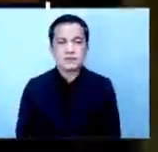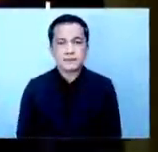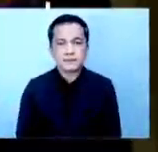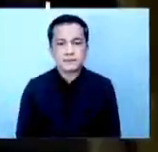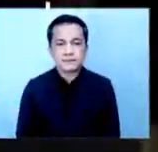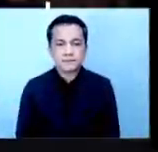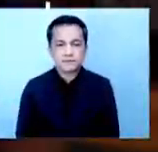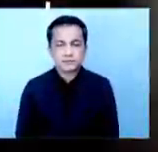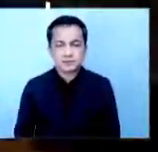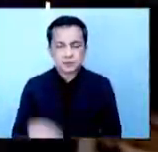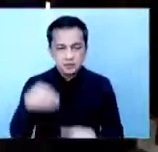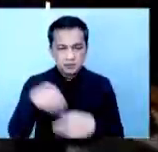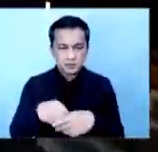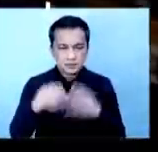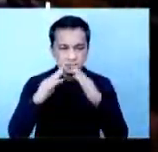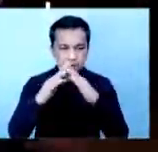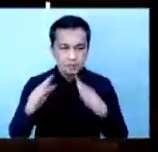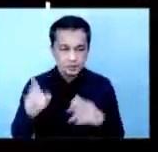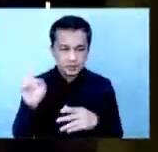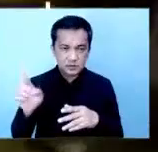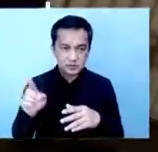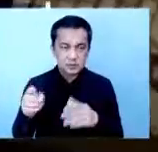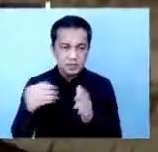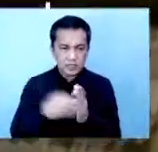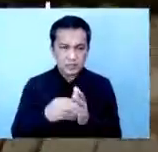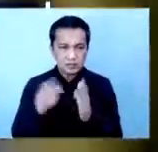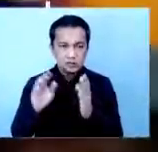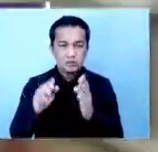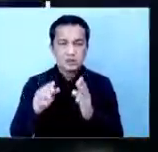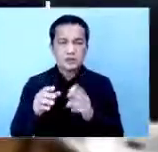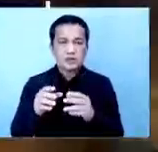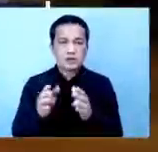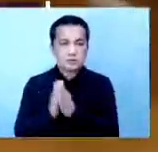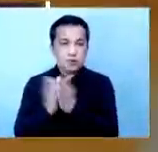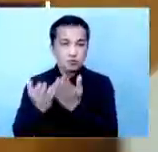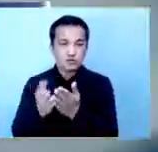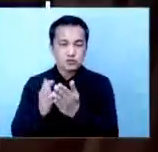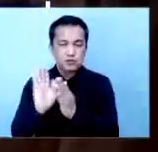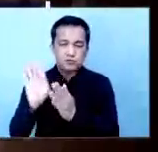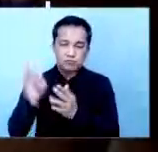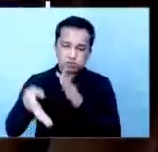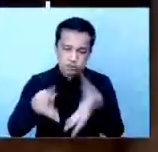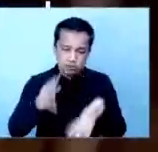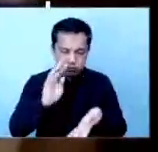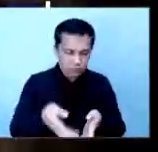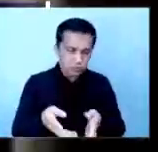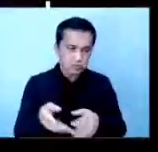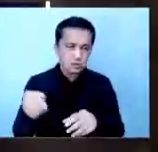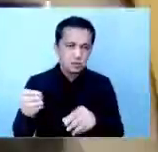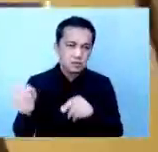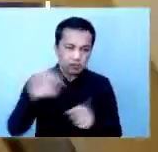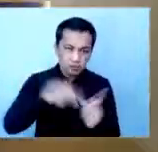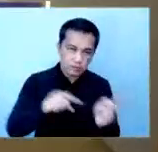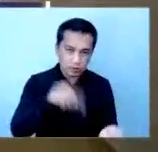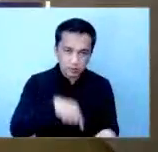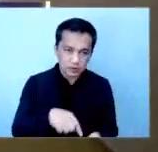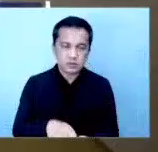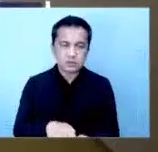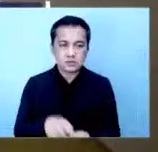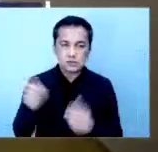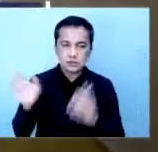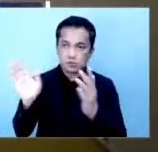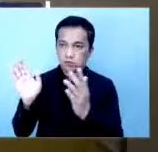Sa loob naman ng bahay na ito, sunod-sunod na nagbagsakan ng mga libro at iba pang gamit. Ang malaking furniture na